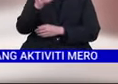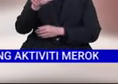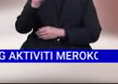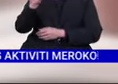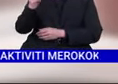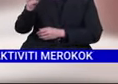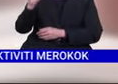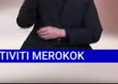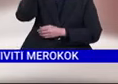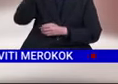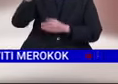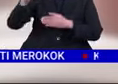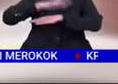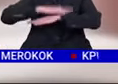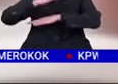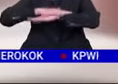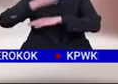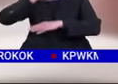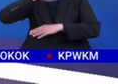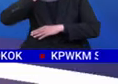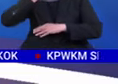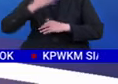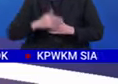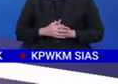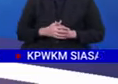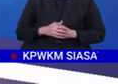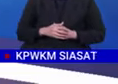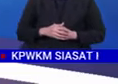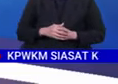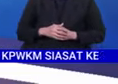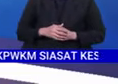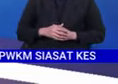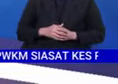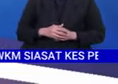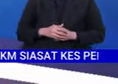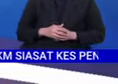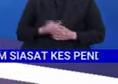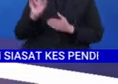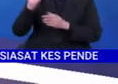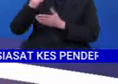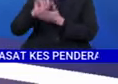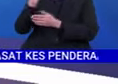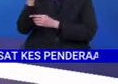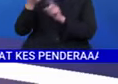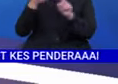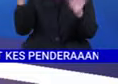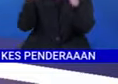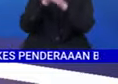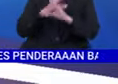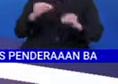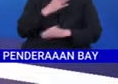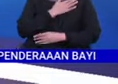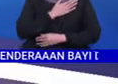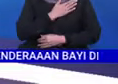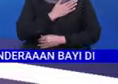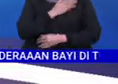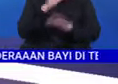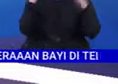1380 untuk kaunter pertanyaan yo wes Rezky Amrita dari Showa salam Keluarga